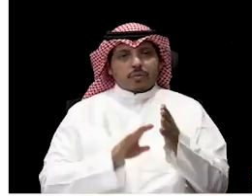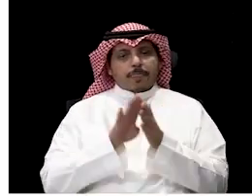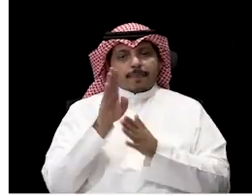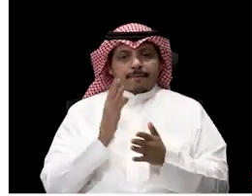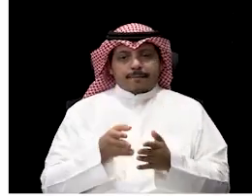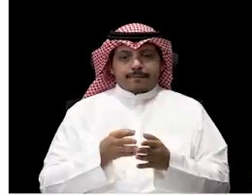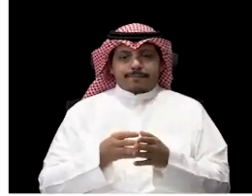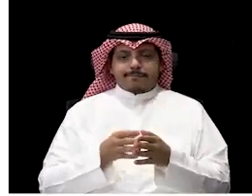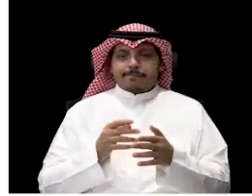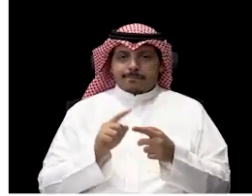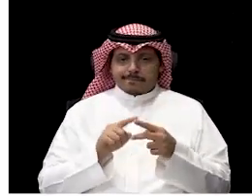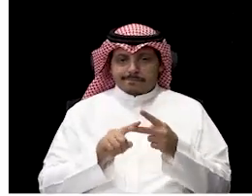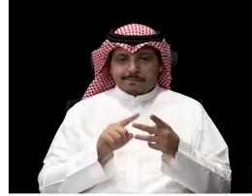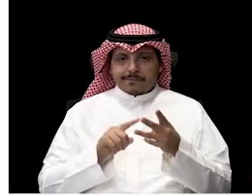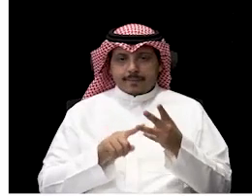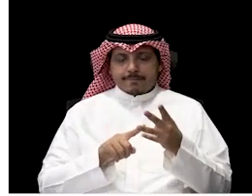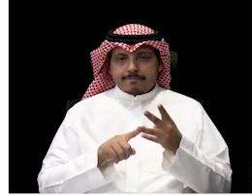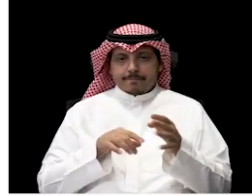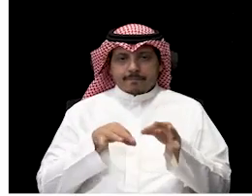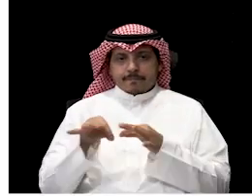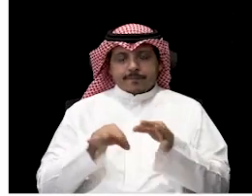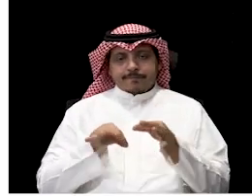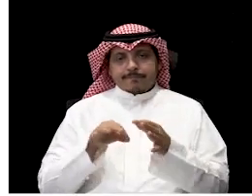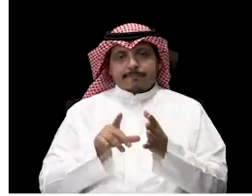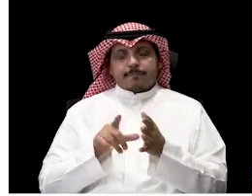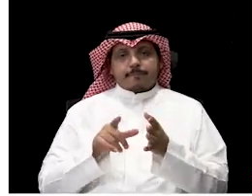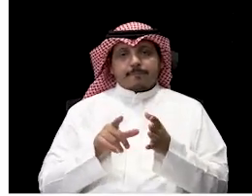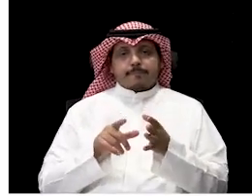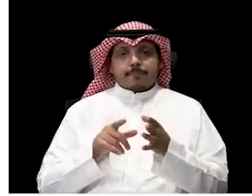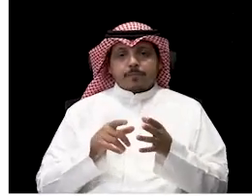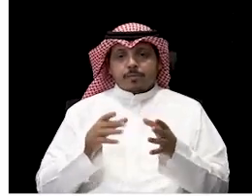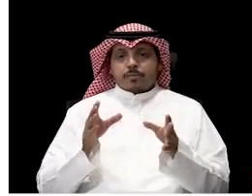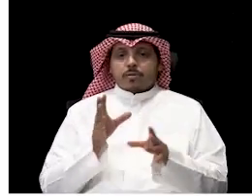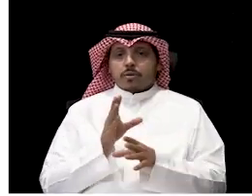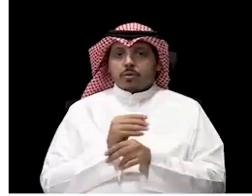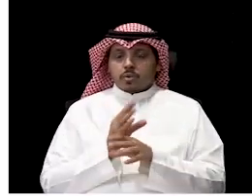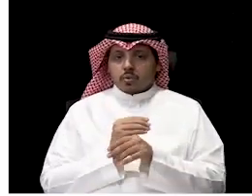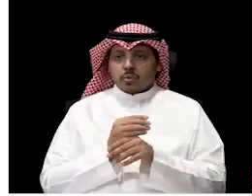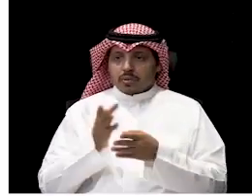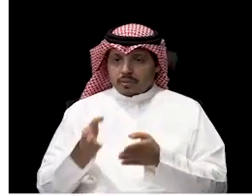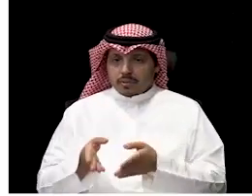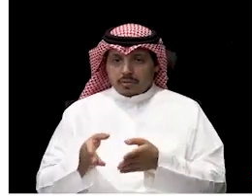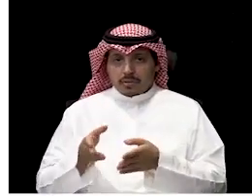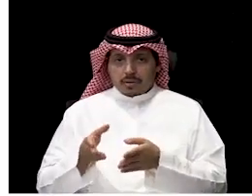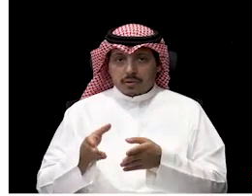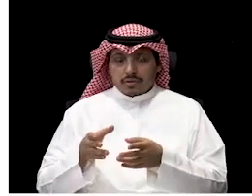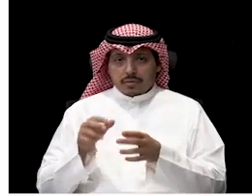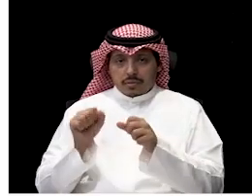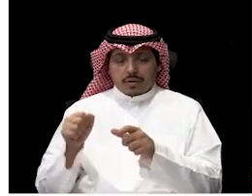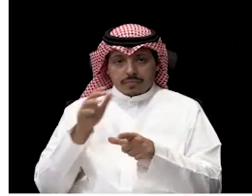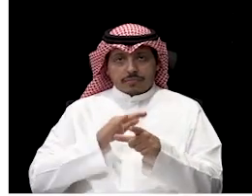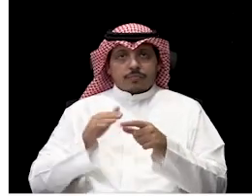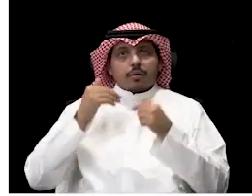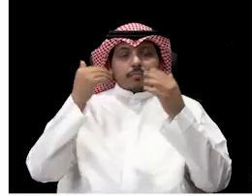كذلك مجموعة من الإجراءات والخطط، أيضا السوق الداخلي والخارجي،